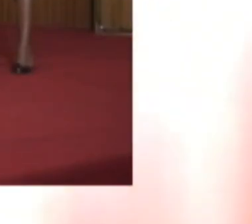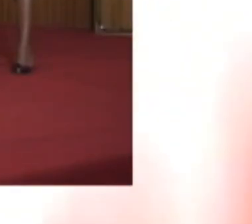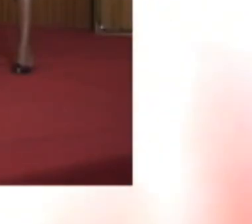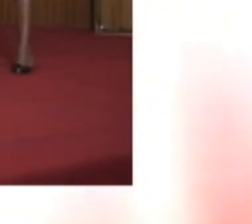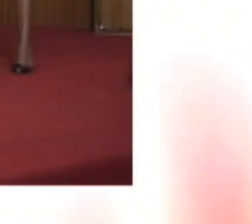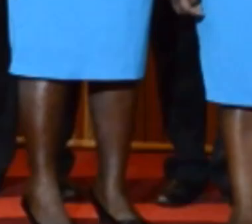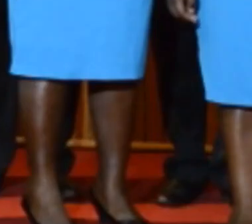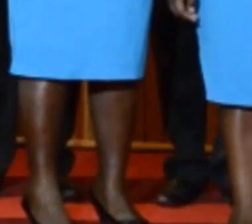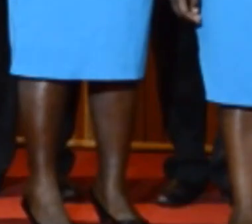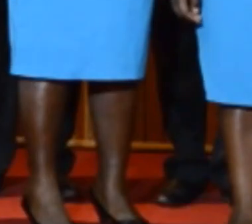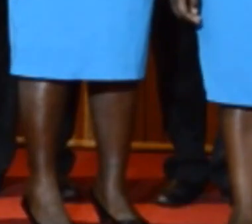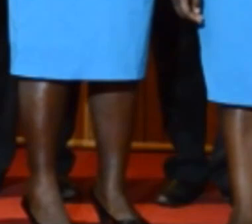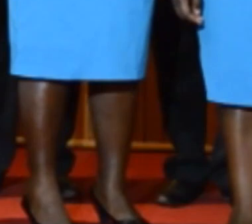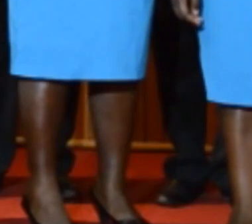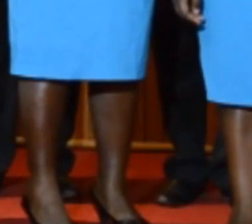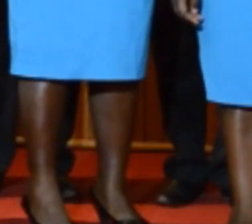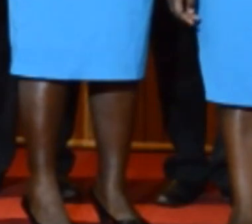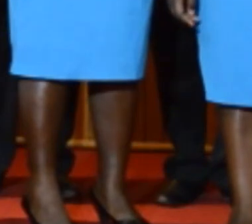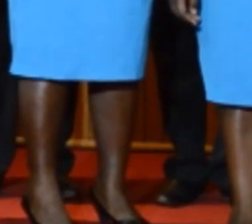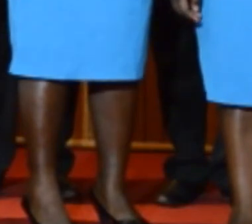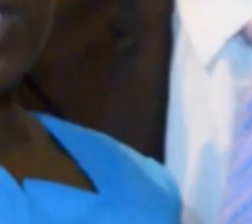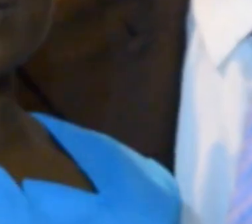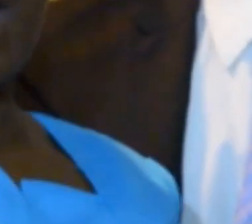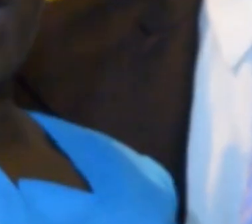zvashata mwana wenyu nareneshe